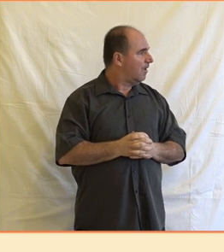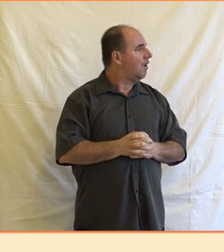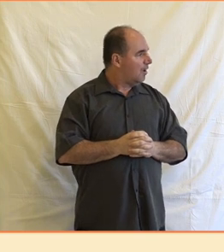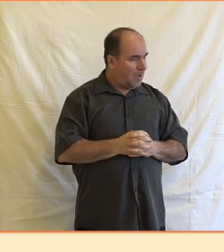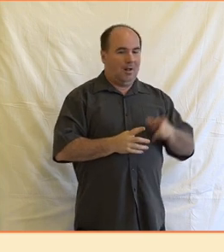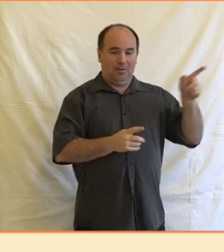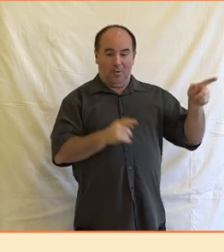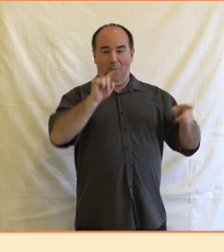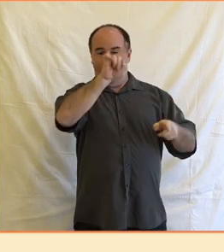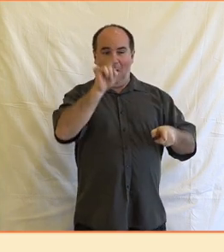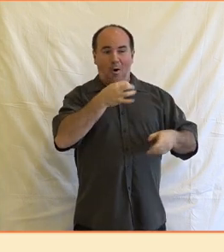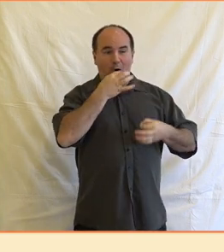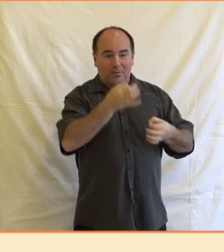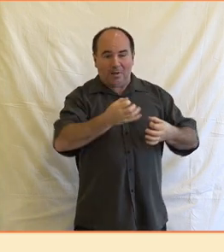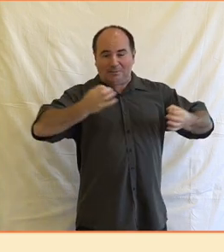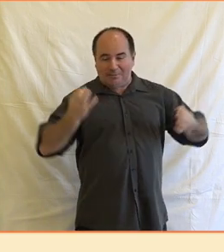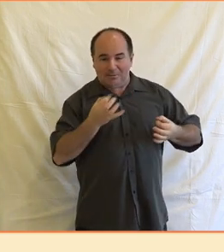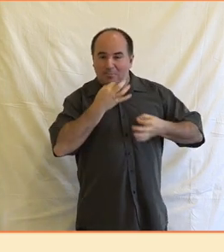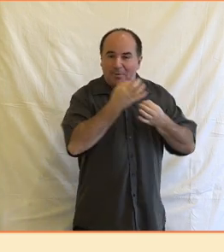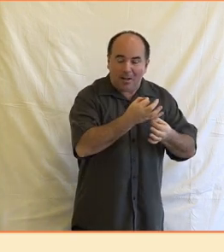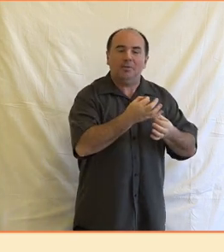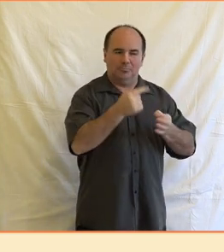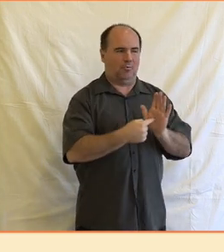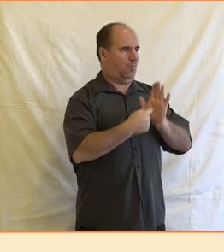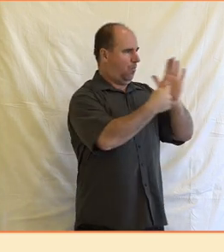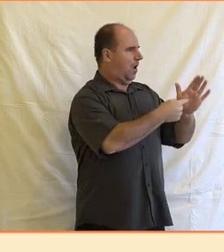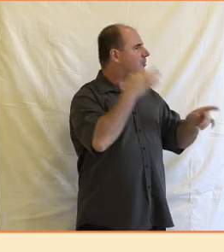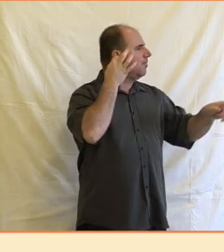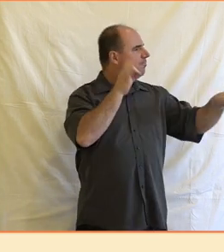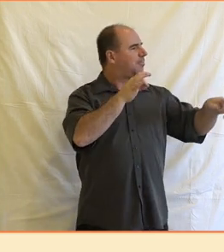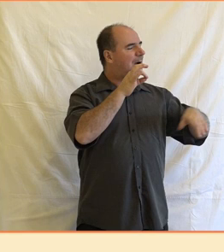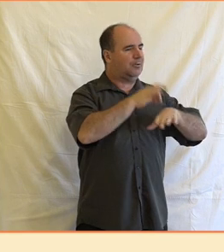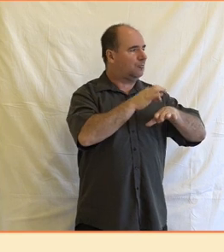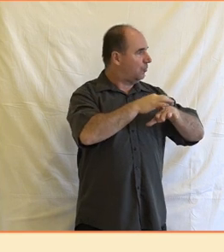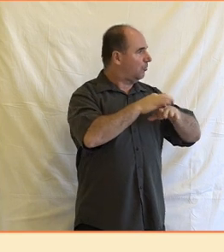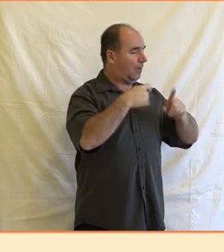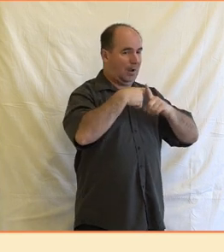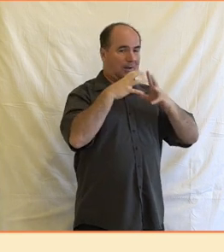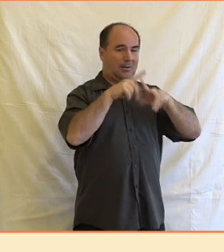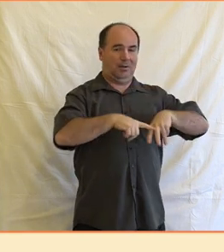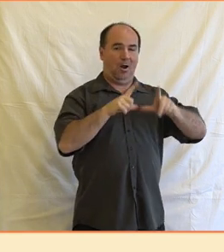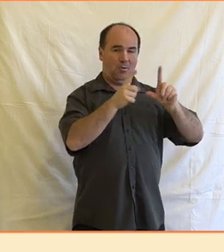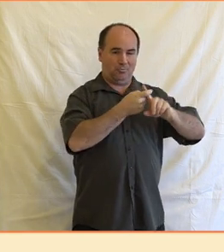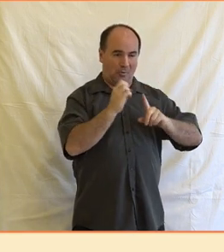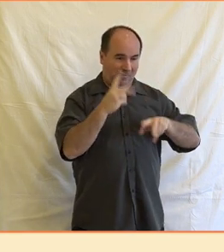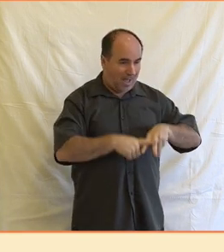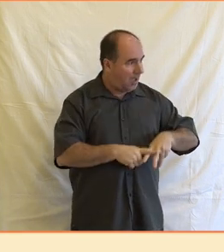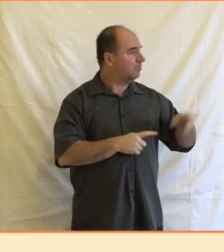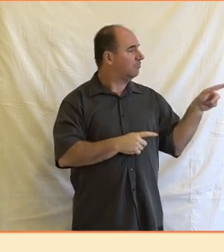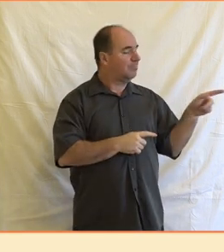představí paní doktorka Krauzová, Jan Vobořil i Adriana Dergam, a které se pak týkají té